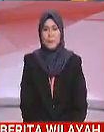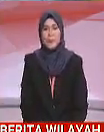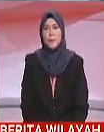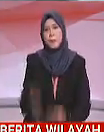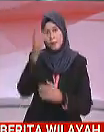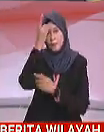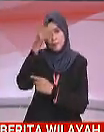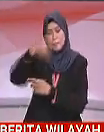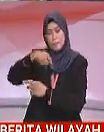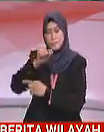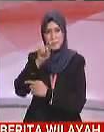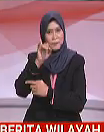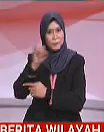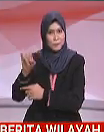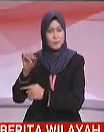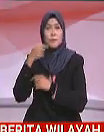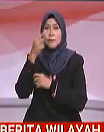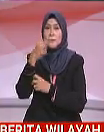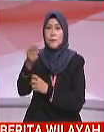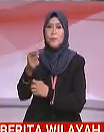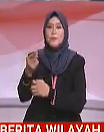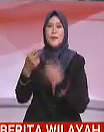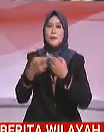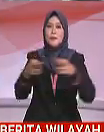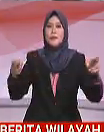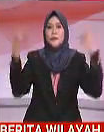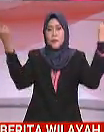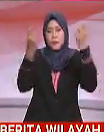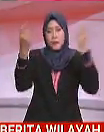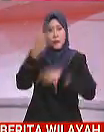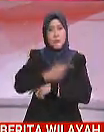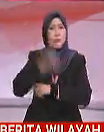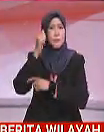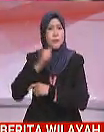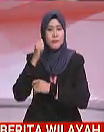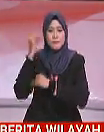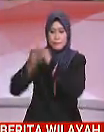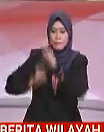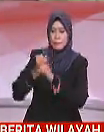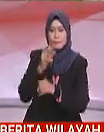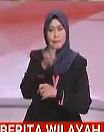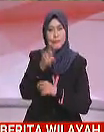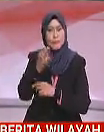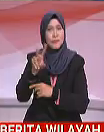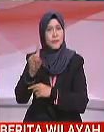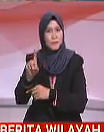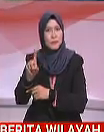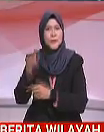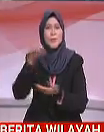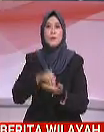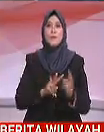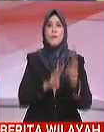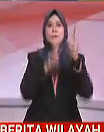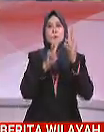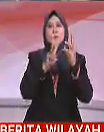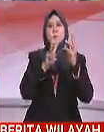Dato' Petinggi Abang Johari berucap demikian menyempurnakan Majlis Sambutan Hari Wanita Antarabangsa 2021 di Wisma